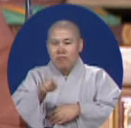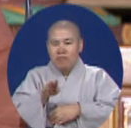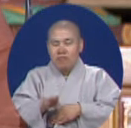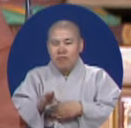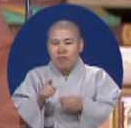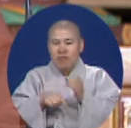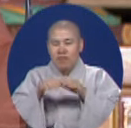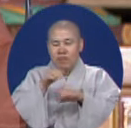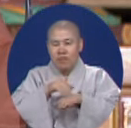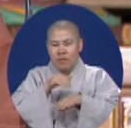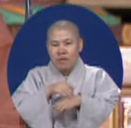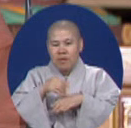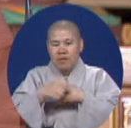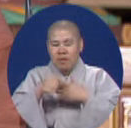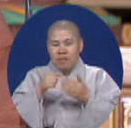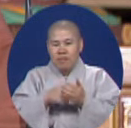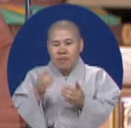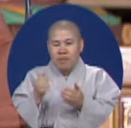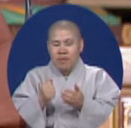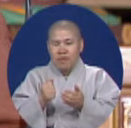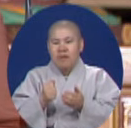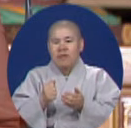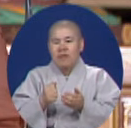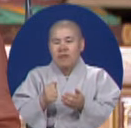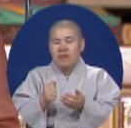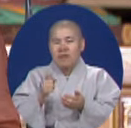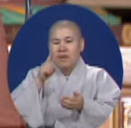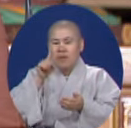마음 챙기는 일법수행에 있어서